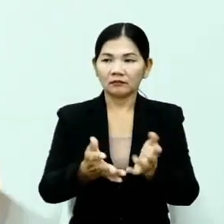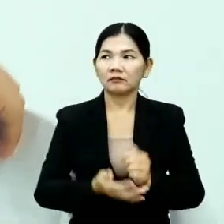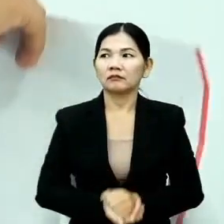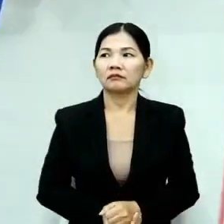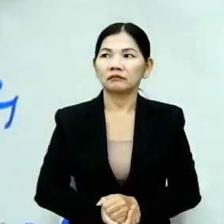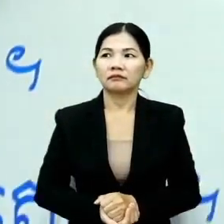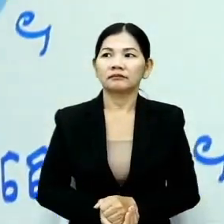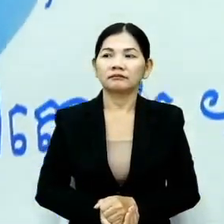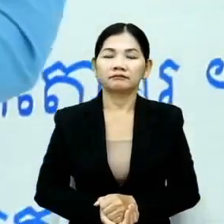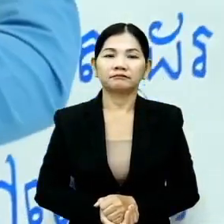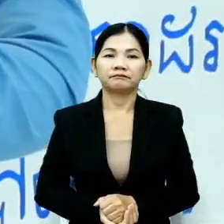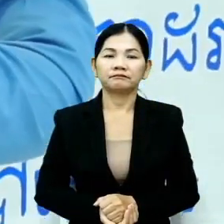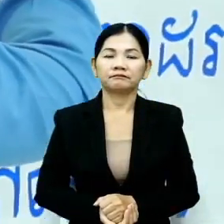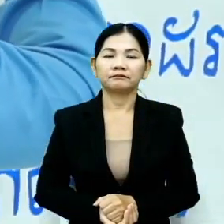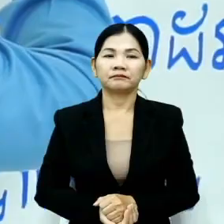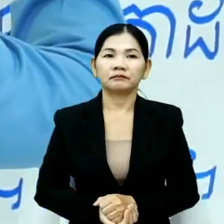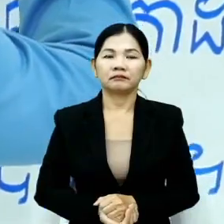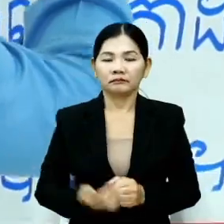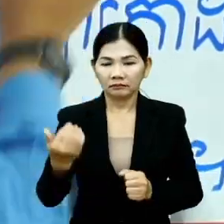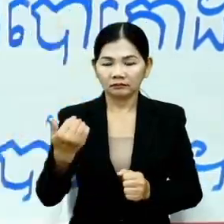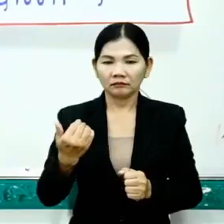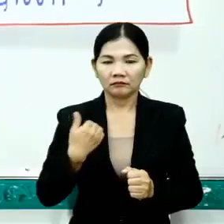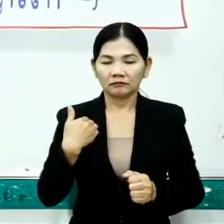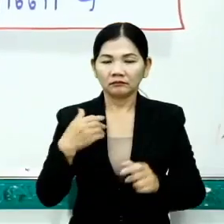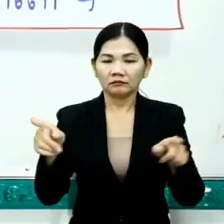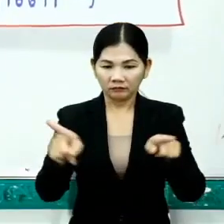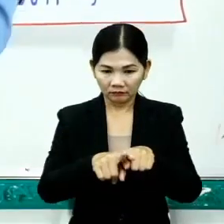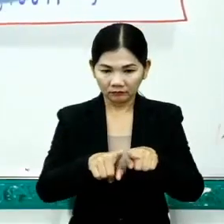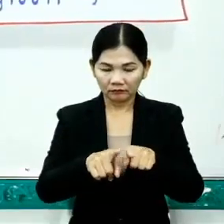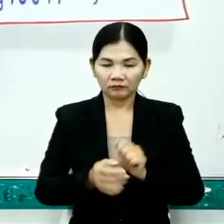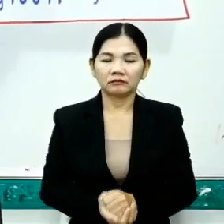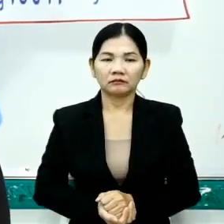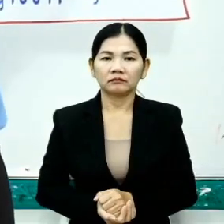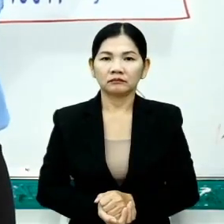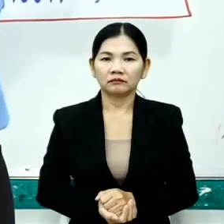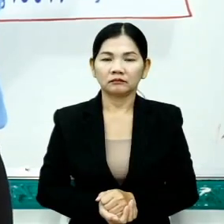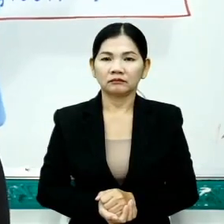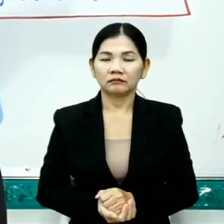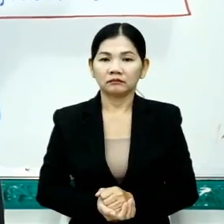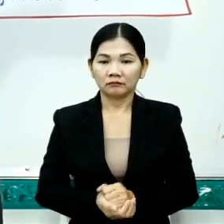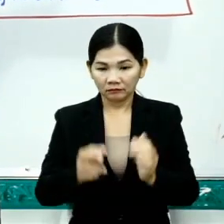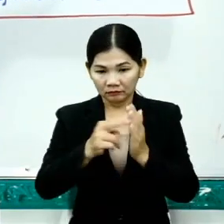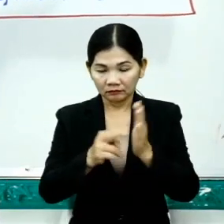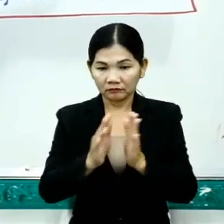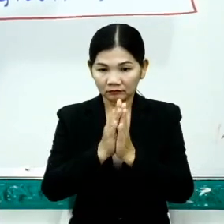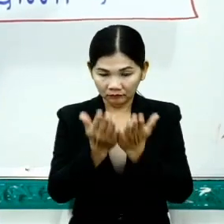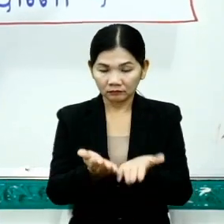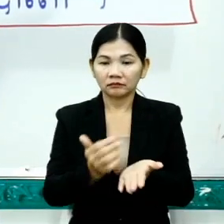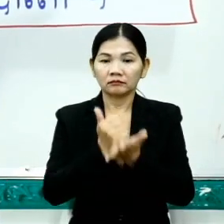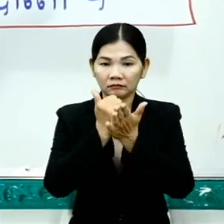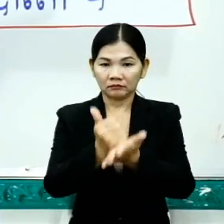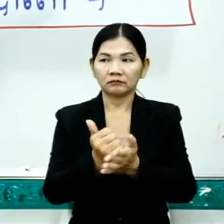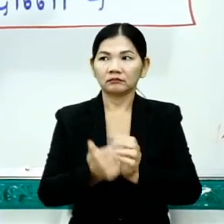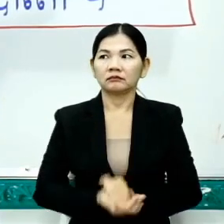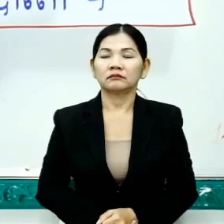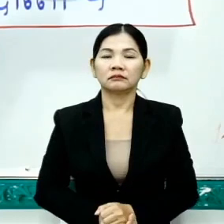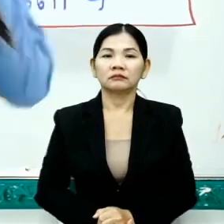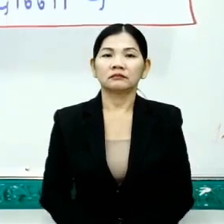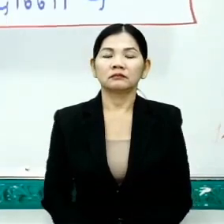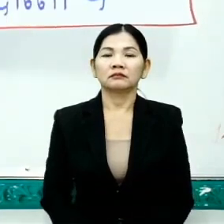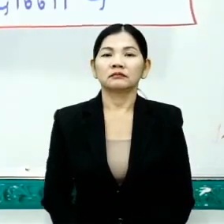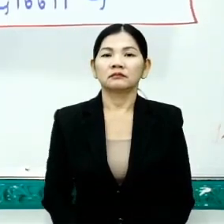đó. Đại ạp tập bọt rồi bọn nẹ cổ có đốt. Chá, có đôi chi ăn tập bọt này không xếp hơi chùm núi rồi bọt con